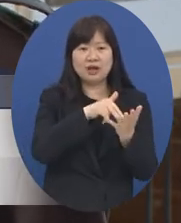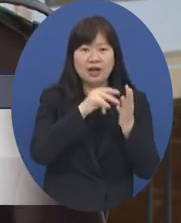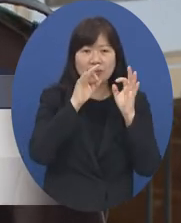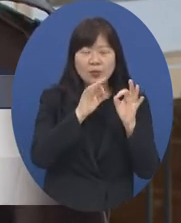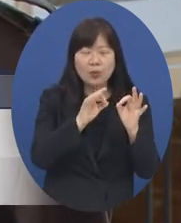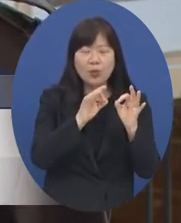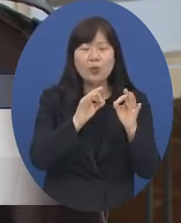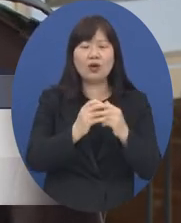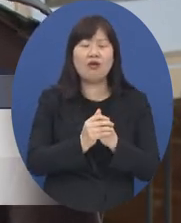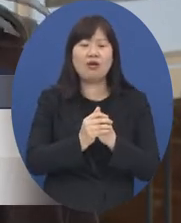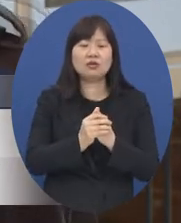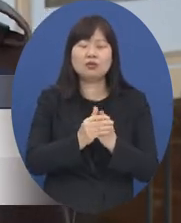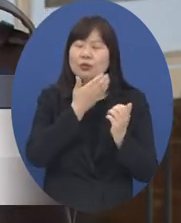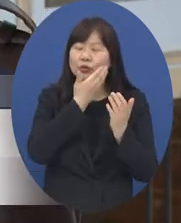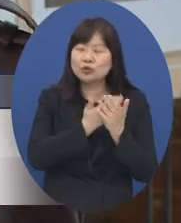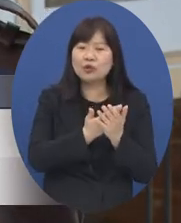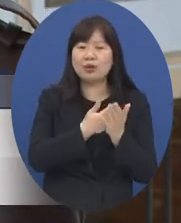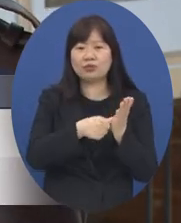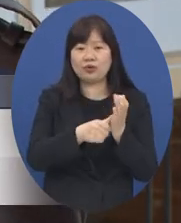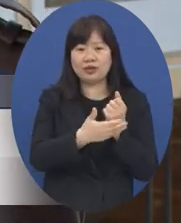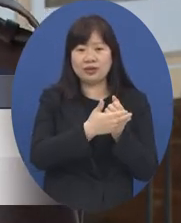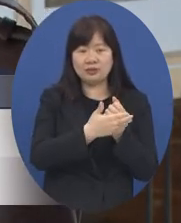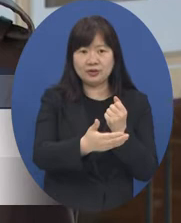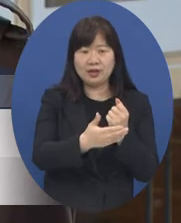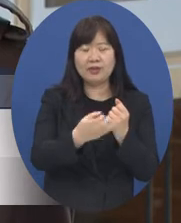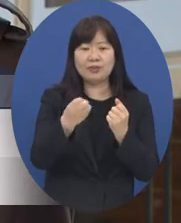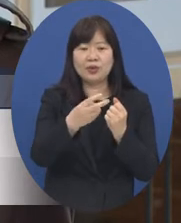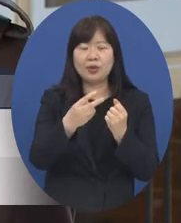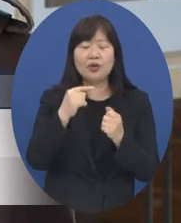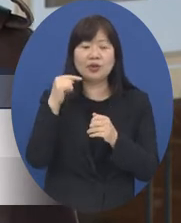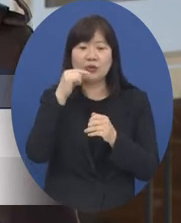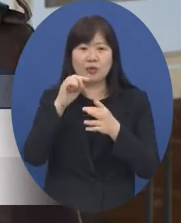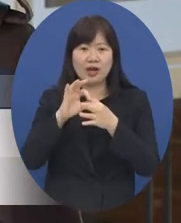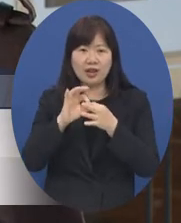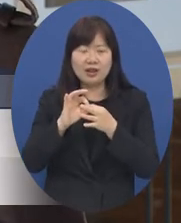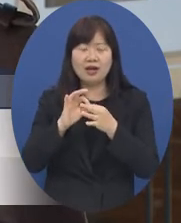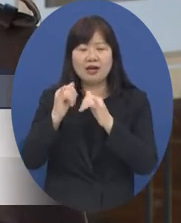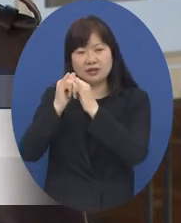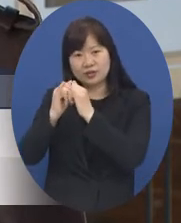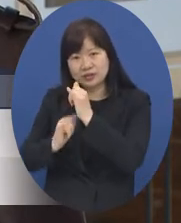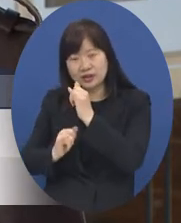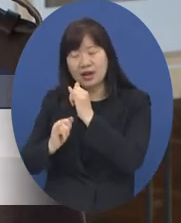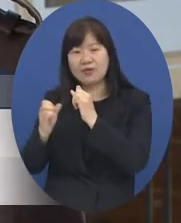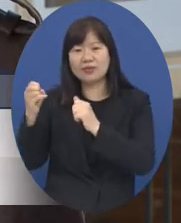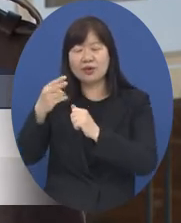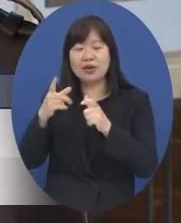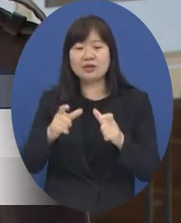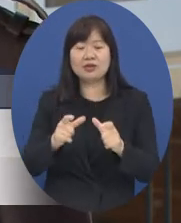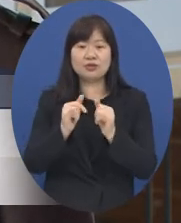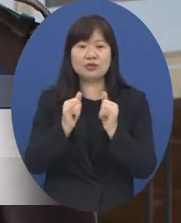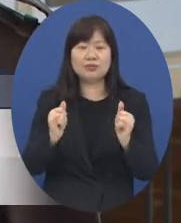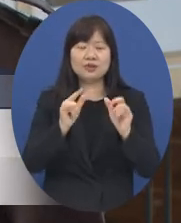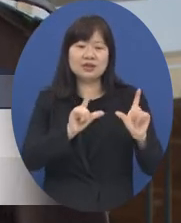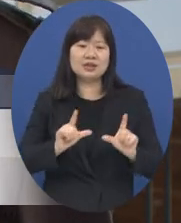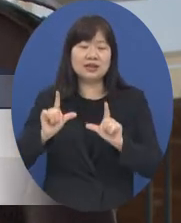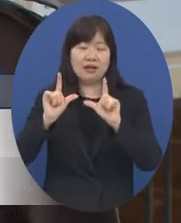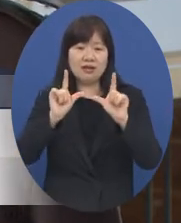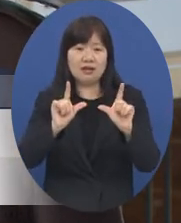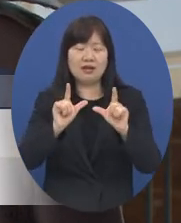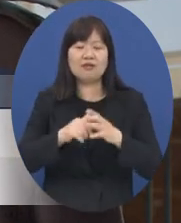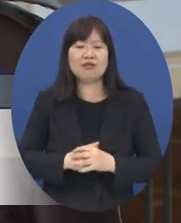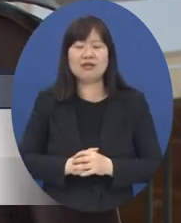건축물이기 때문에 희소성이 있고, 경기만 이뤄낸 소금 생산과 관련된 제염의 역사, 그리고 지역 주민들의